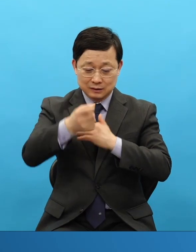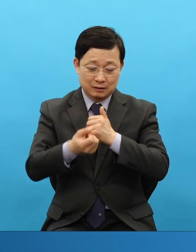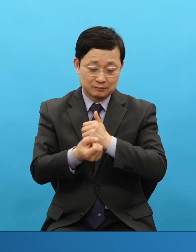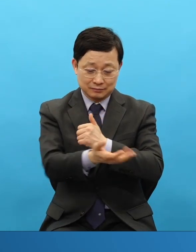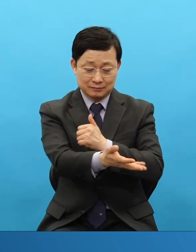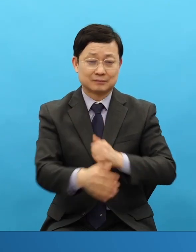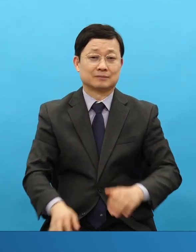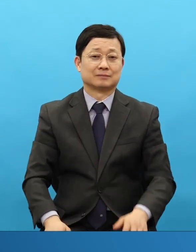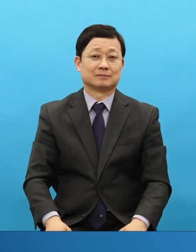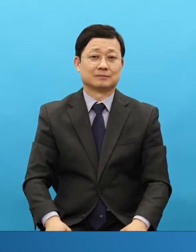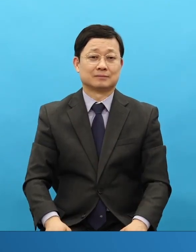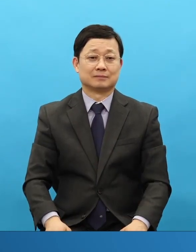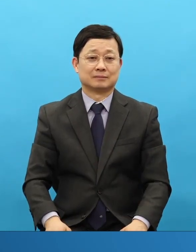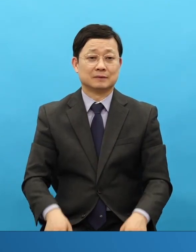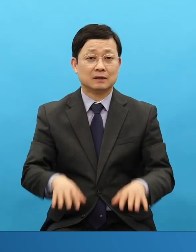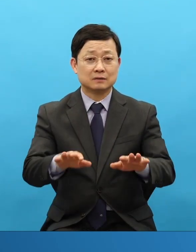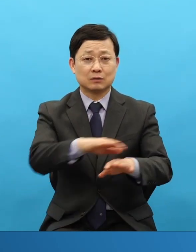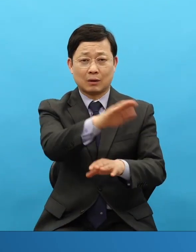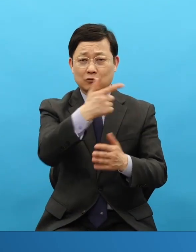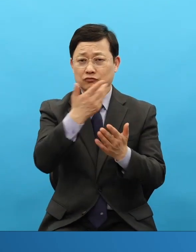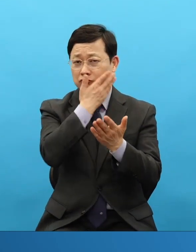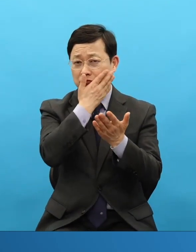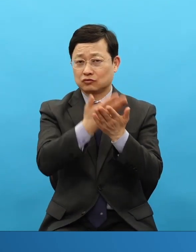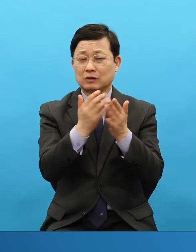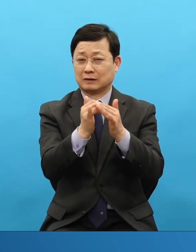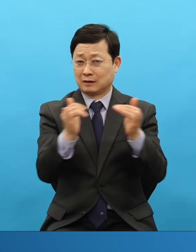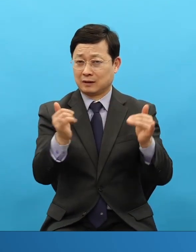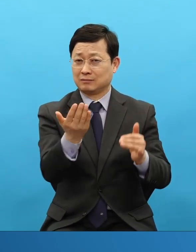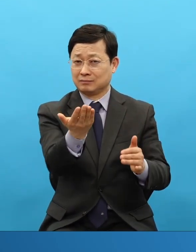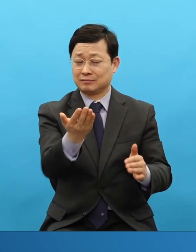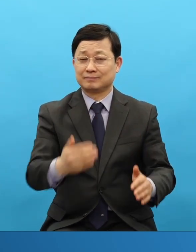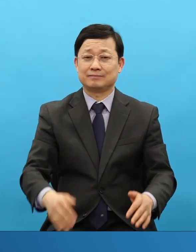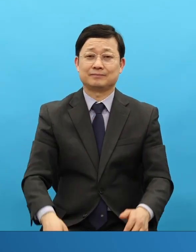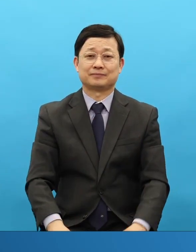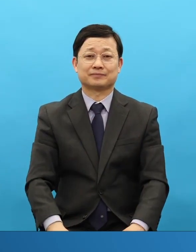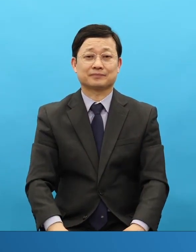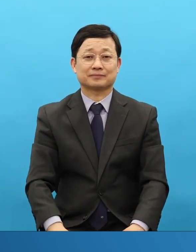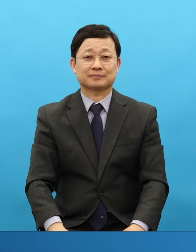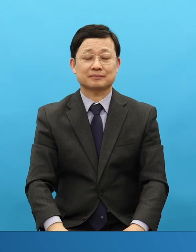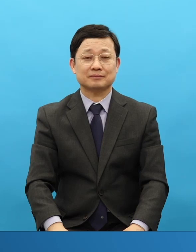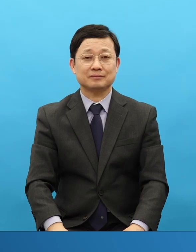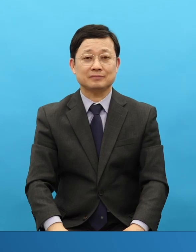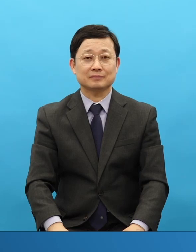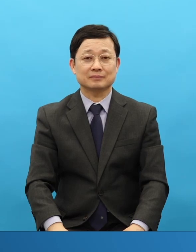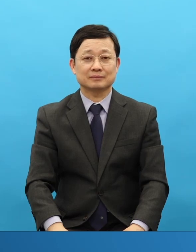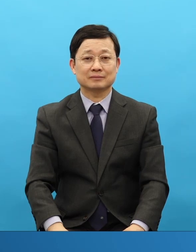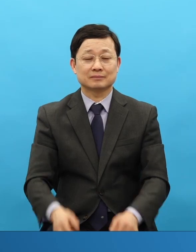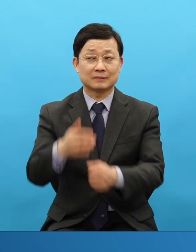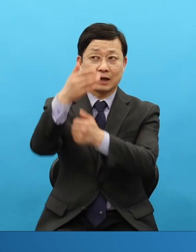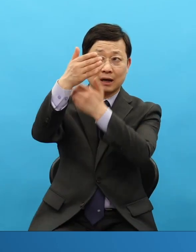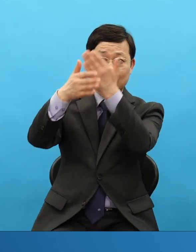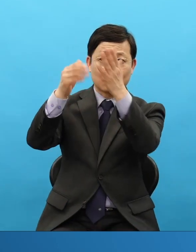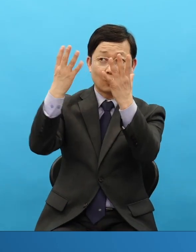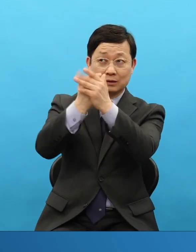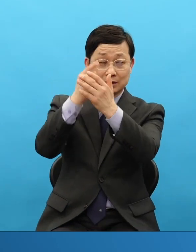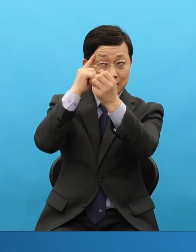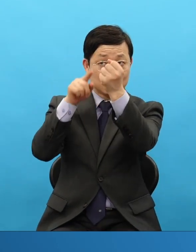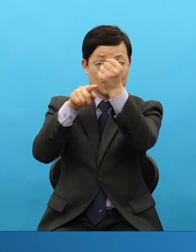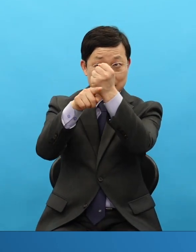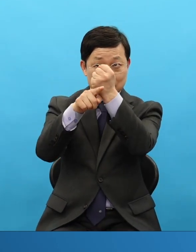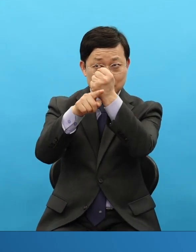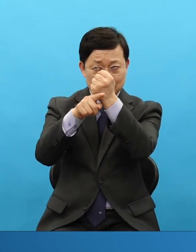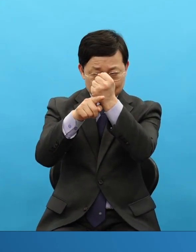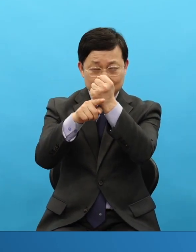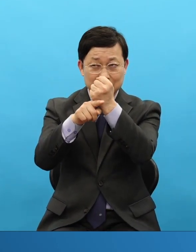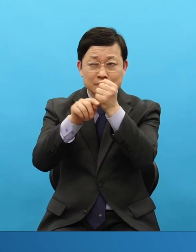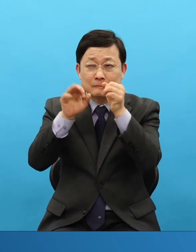하세요. 여러분은 이만큼 중요한 사람들입니다. That's how important you are. You must do this. 그래서 하나님의 절대 이유를 찾는 게 기도입니다.